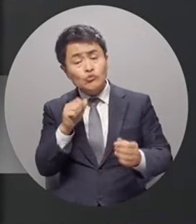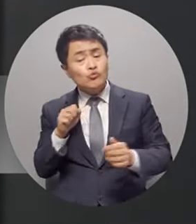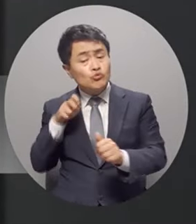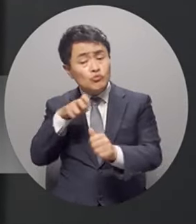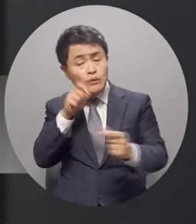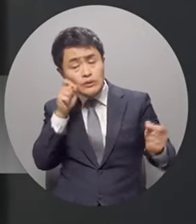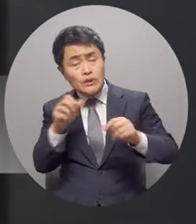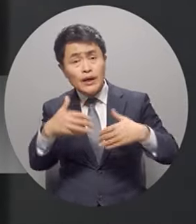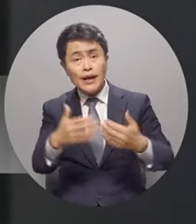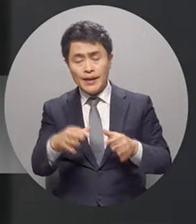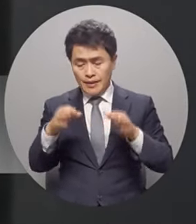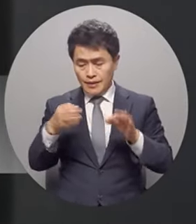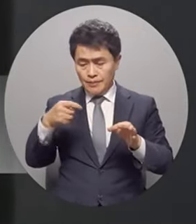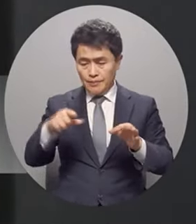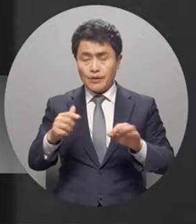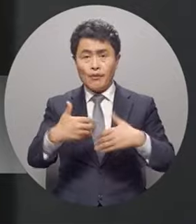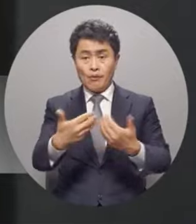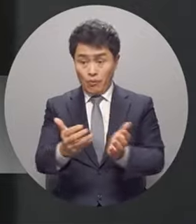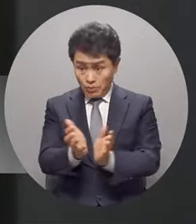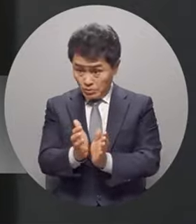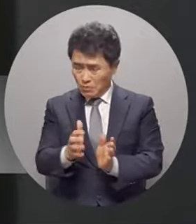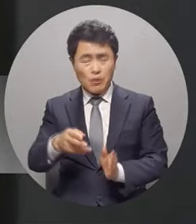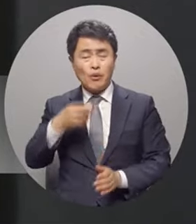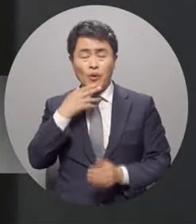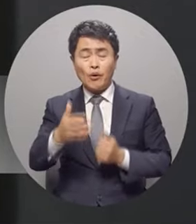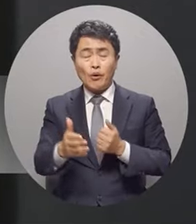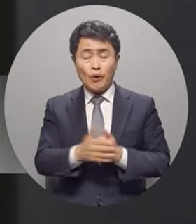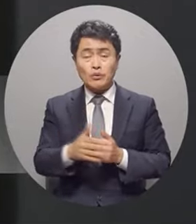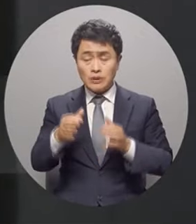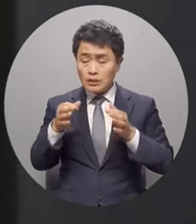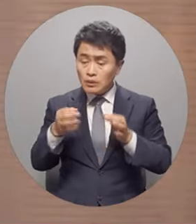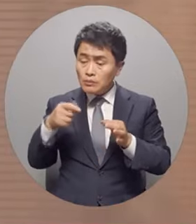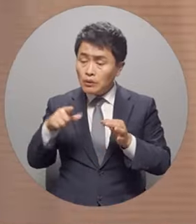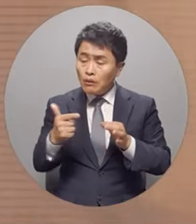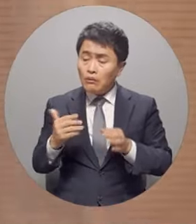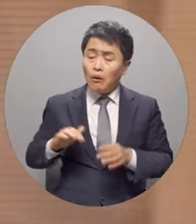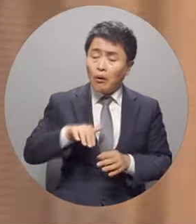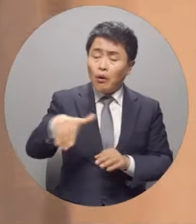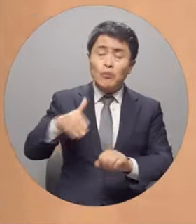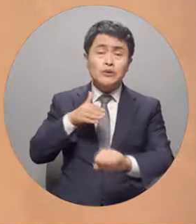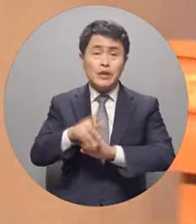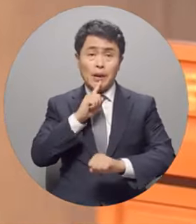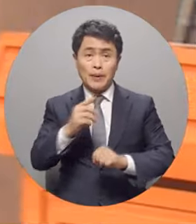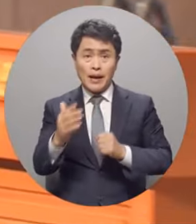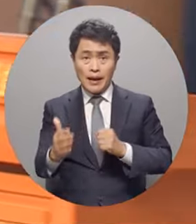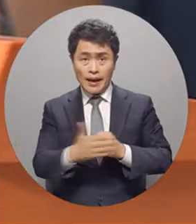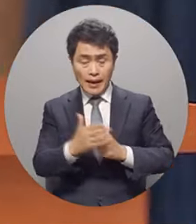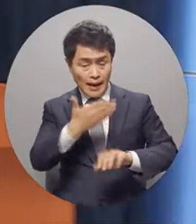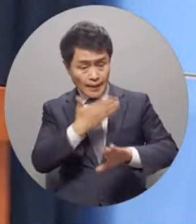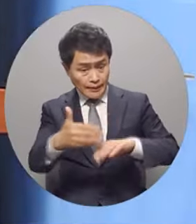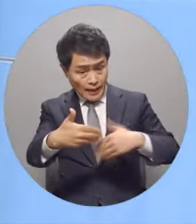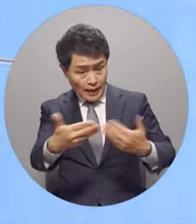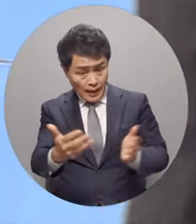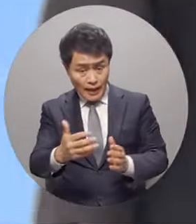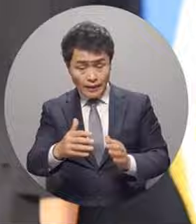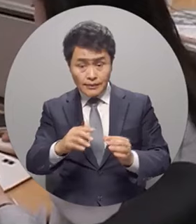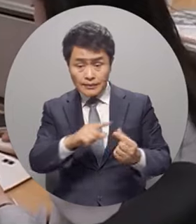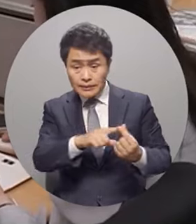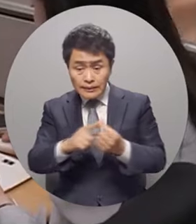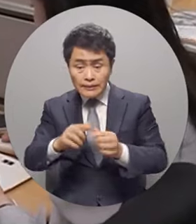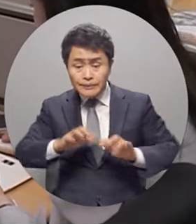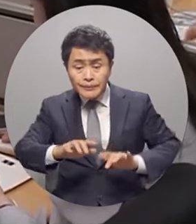김건희 여사 댓글은 존재하지 않는다며 김여사를 했습니다 내 다른 댓글작업 의혹도